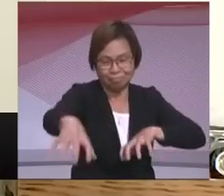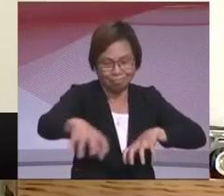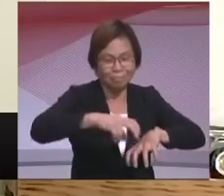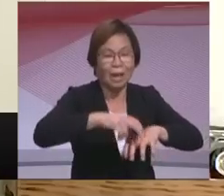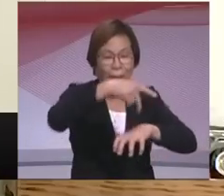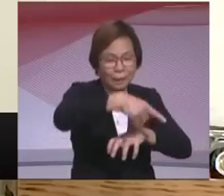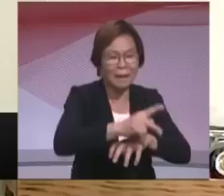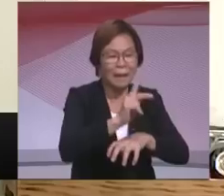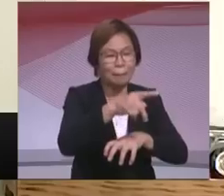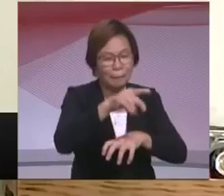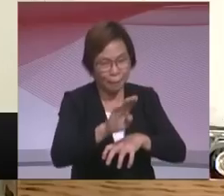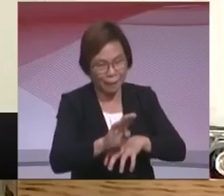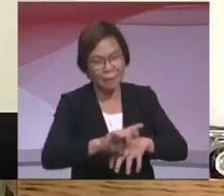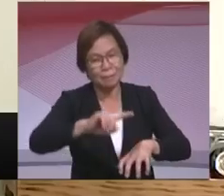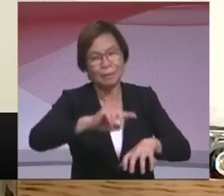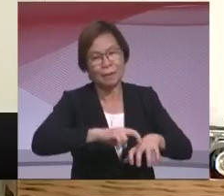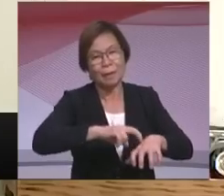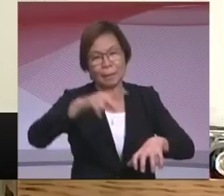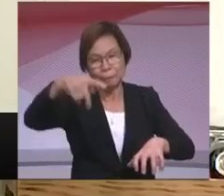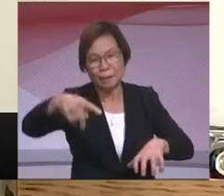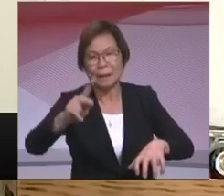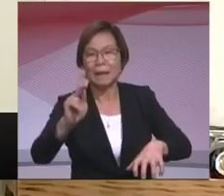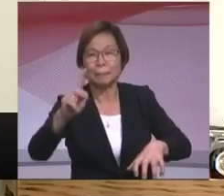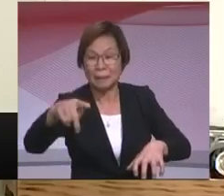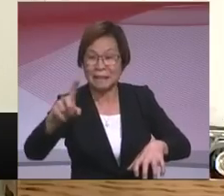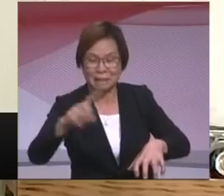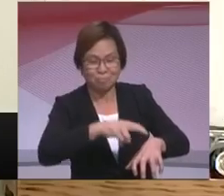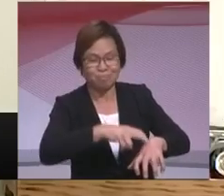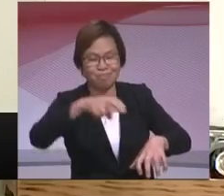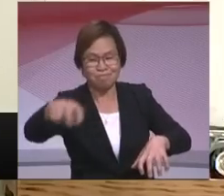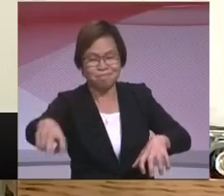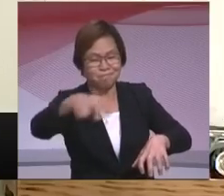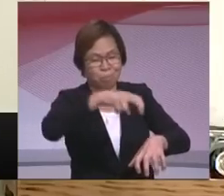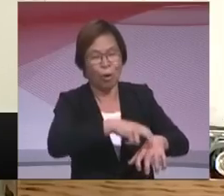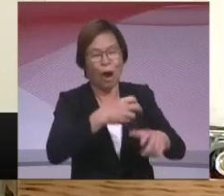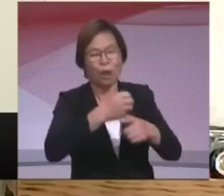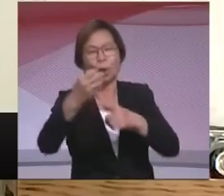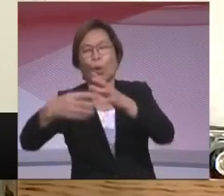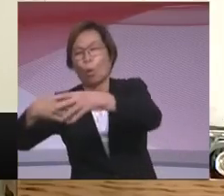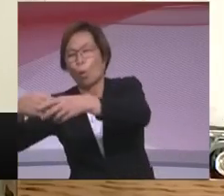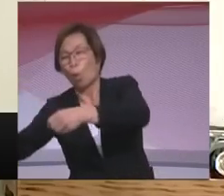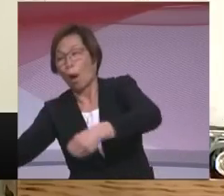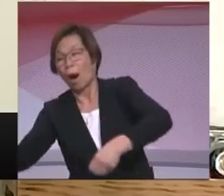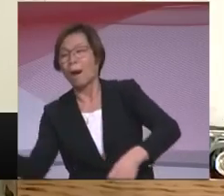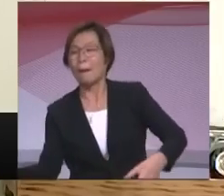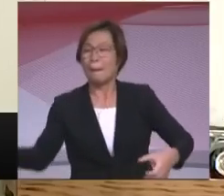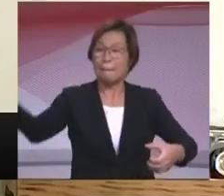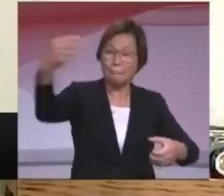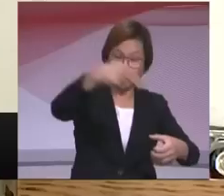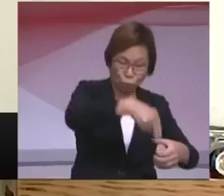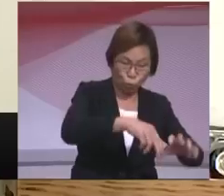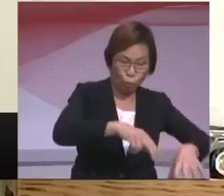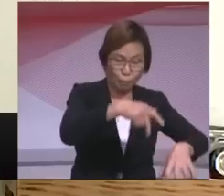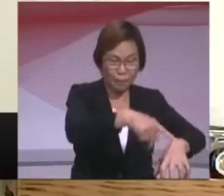kawasan PKPB dan PKPD atau dari luar untuk memasuki PKPB